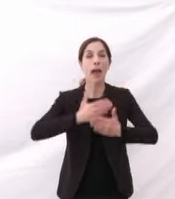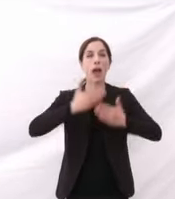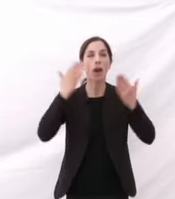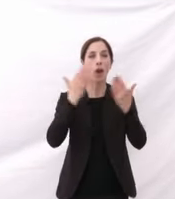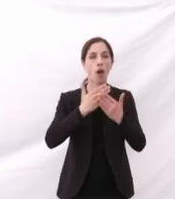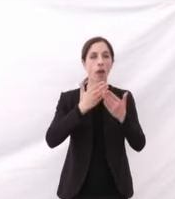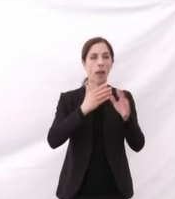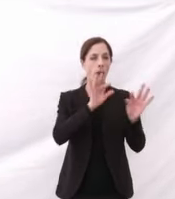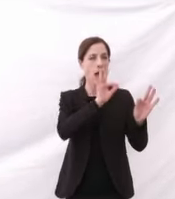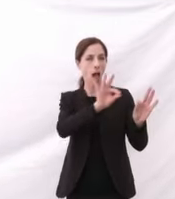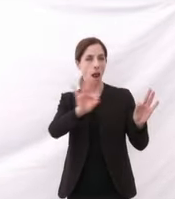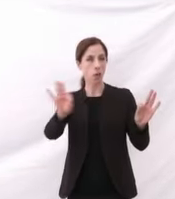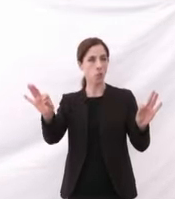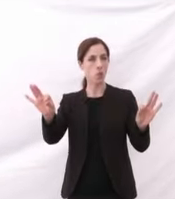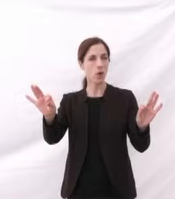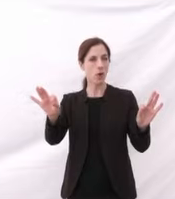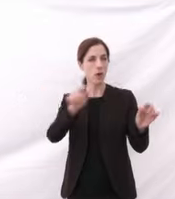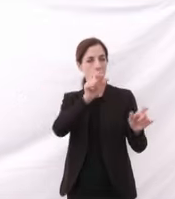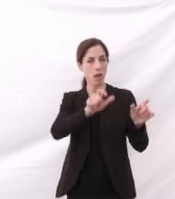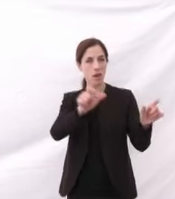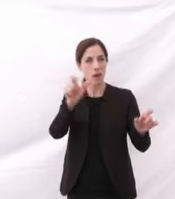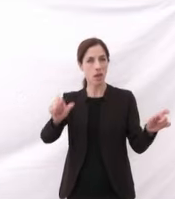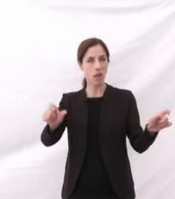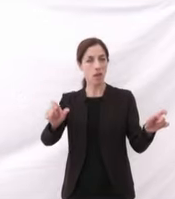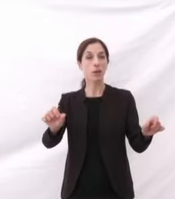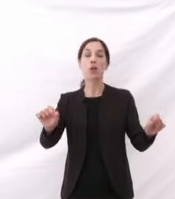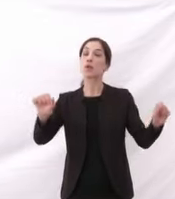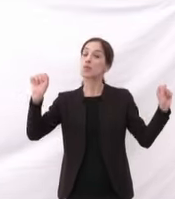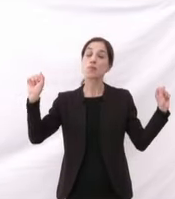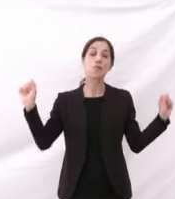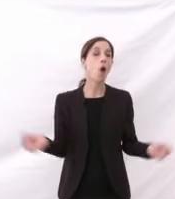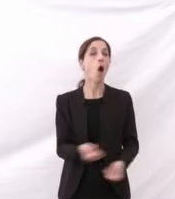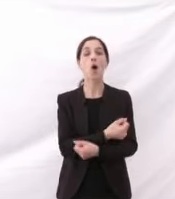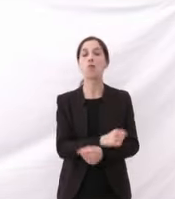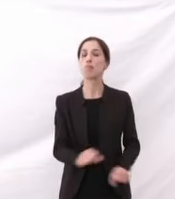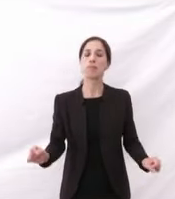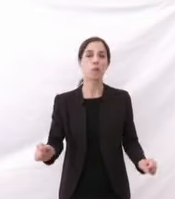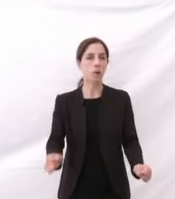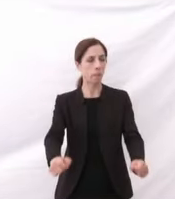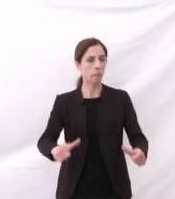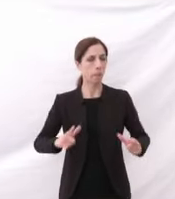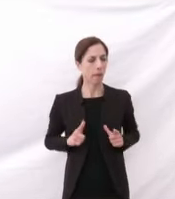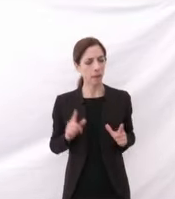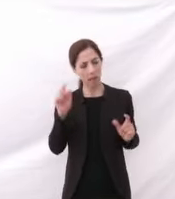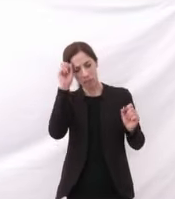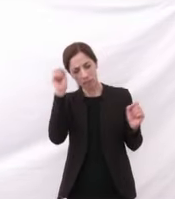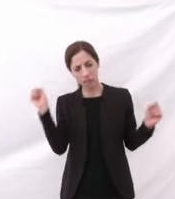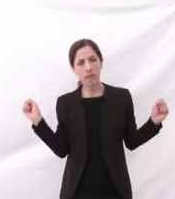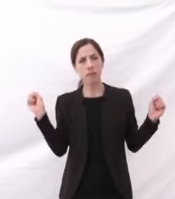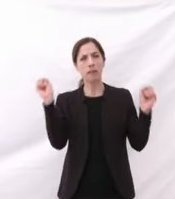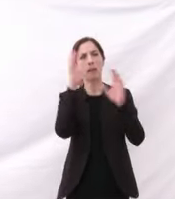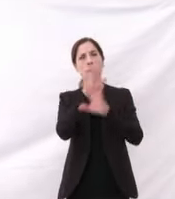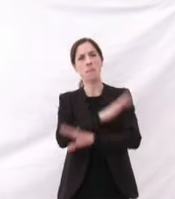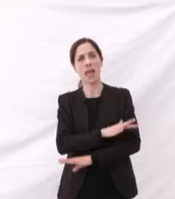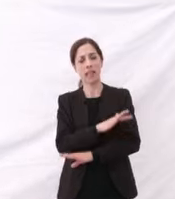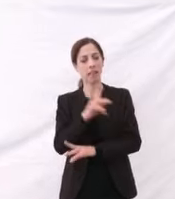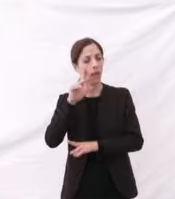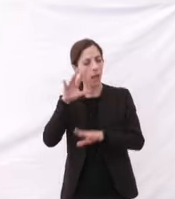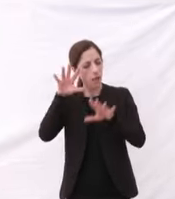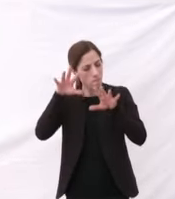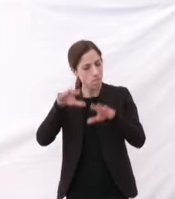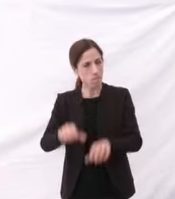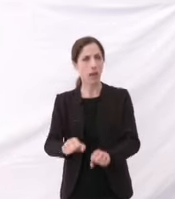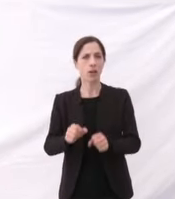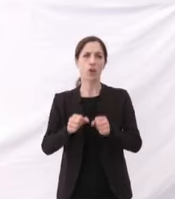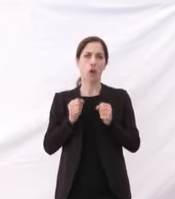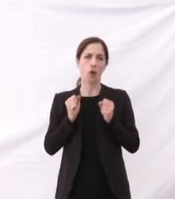di alcuni non possono farci dimenticare la dedizione e